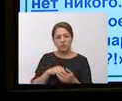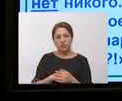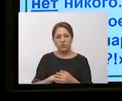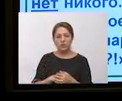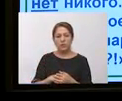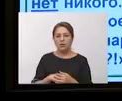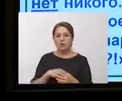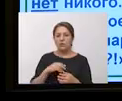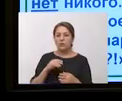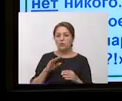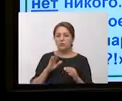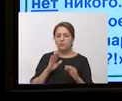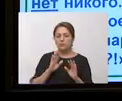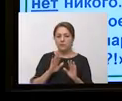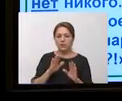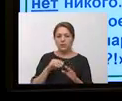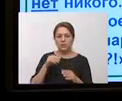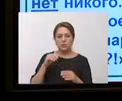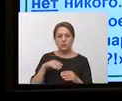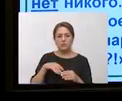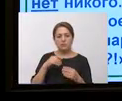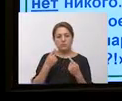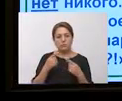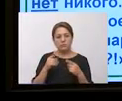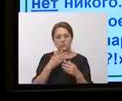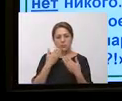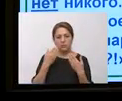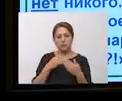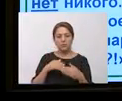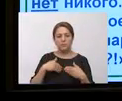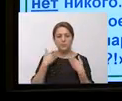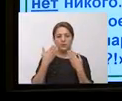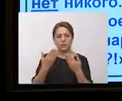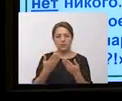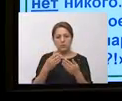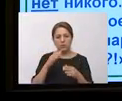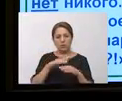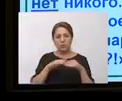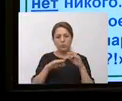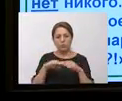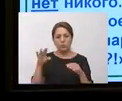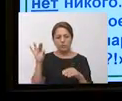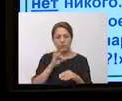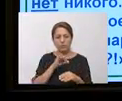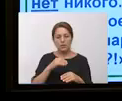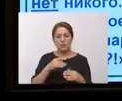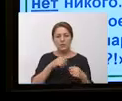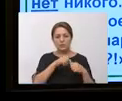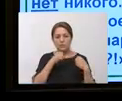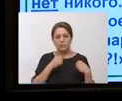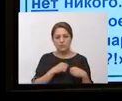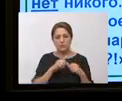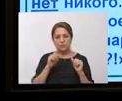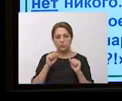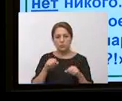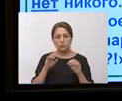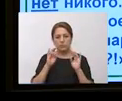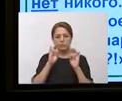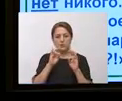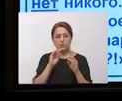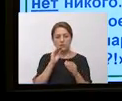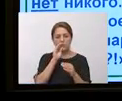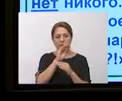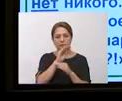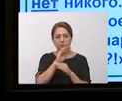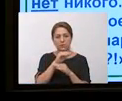предложения. Предлагаю руку и сердце. Мы можем подставить местоимение «я». То есть это односоставное